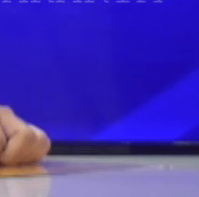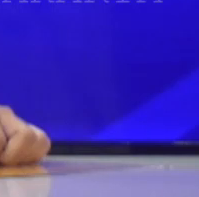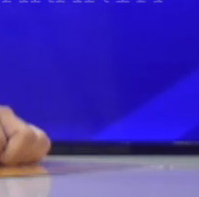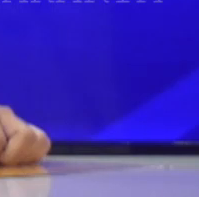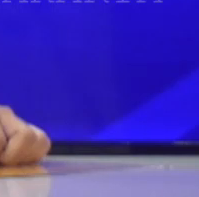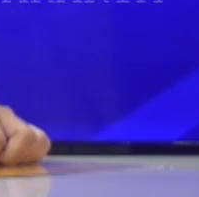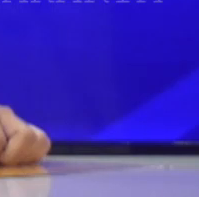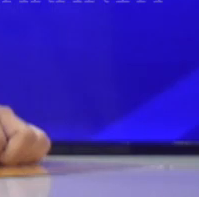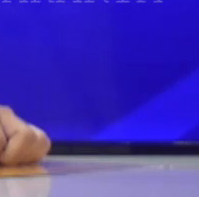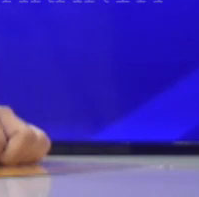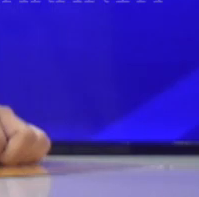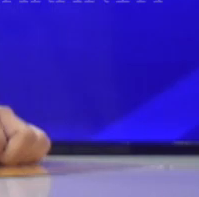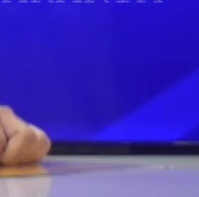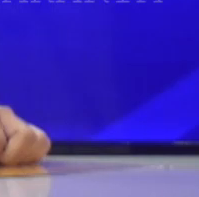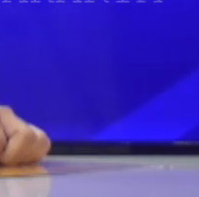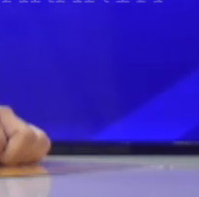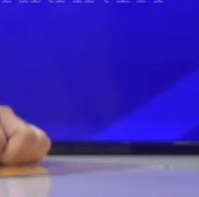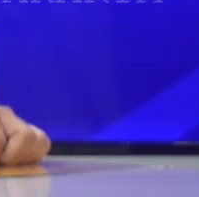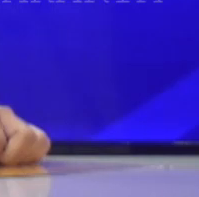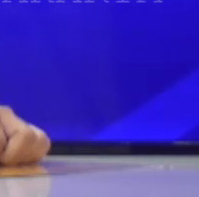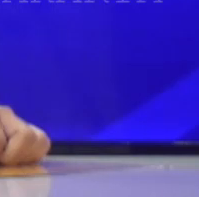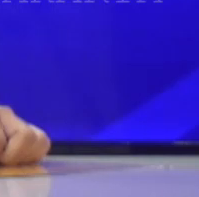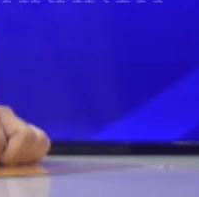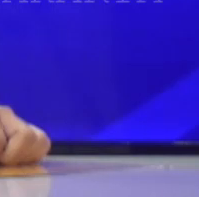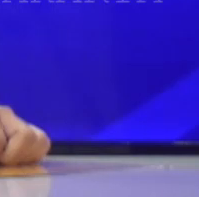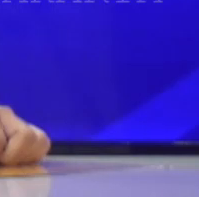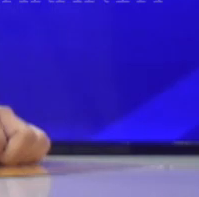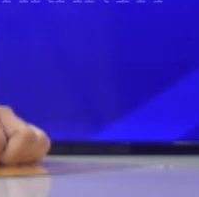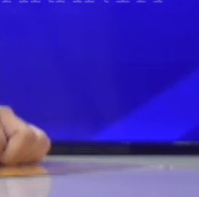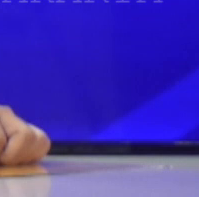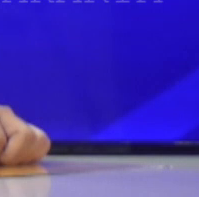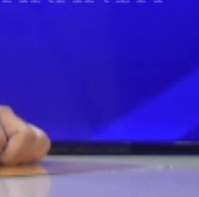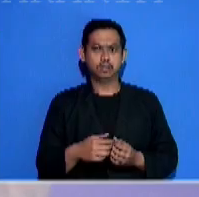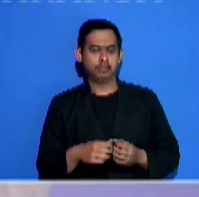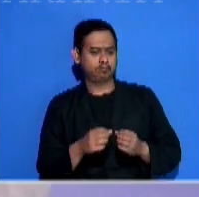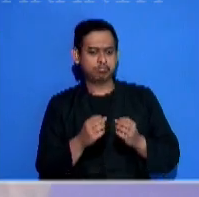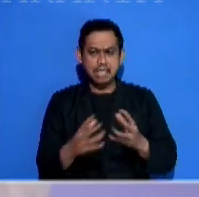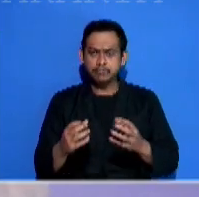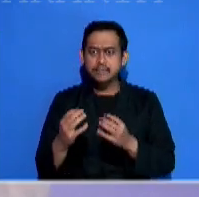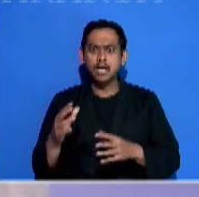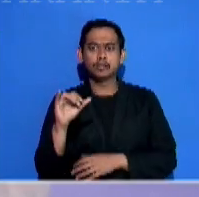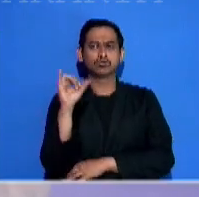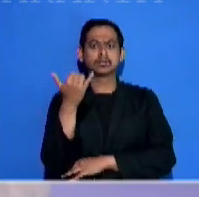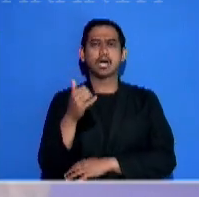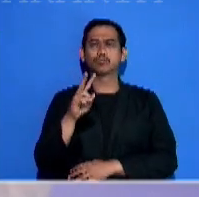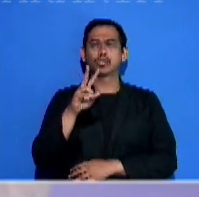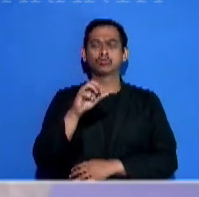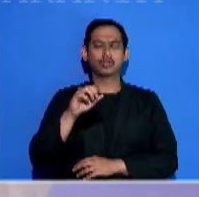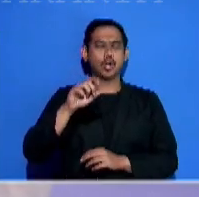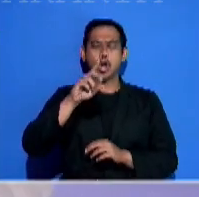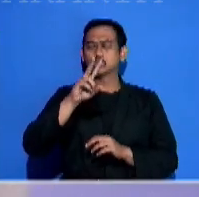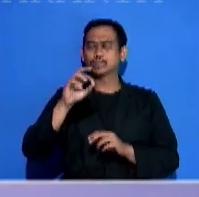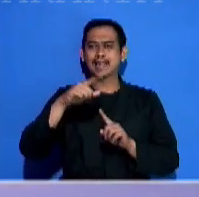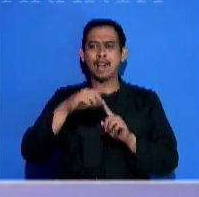kita Wali Jogja hari ini dengan informasi pertama saudara volume sampah di kota Yogyakarta mencapai 200 ton per hari Jumlah itu baru bisa